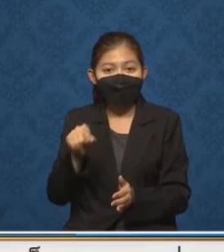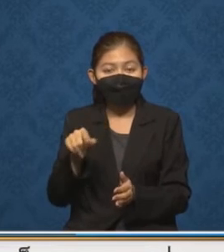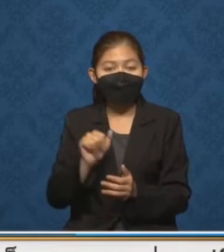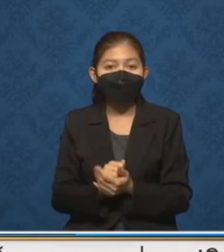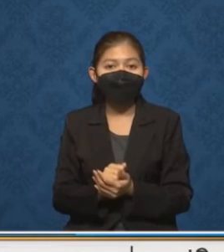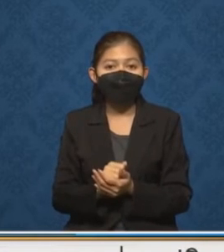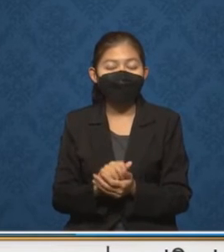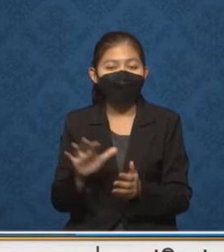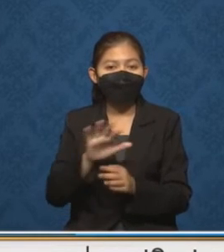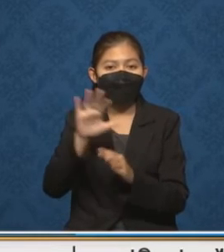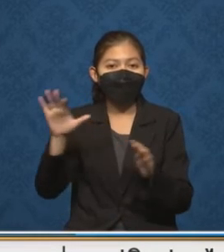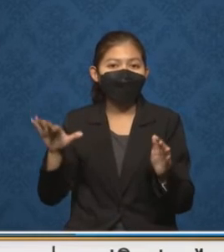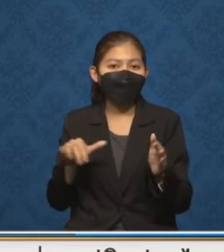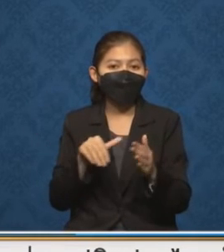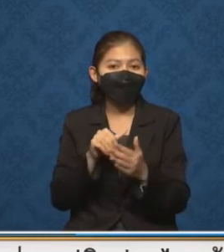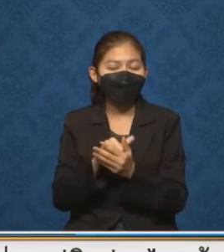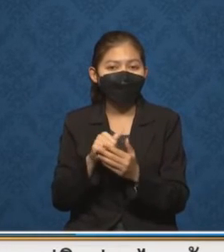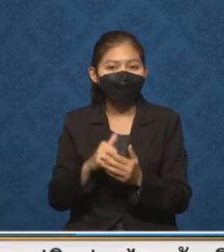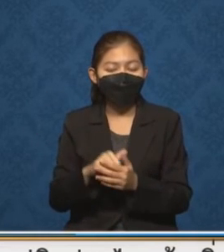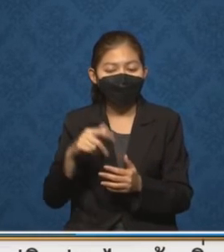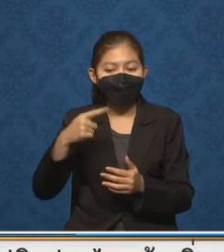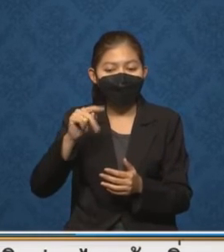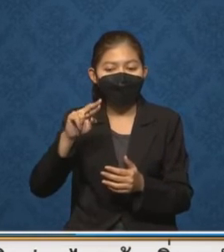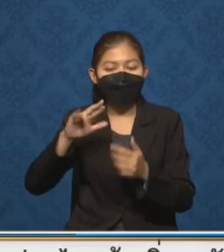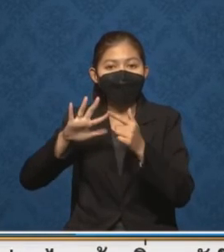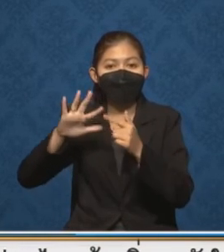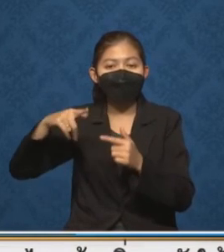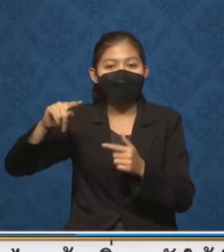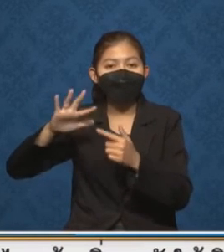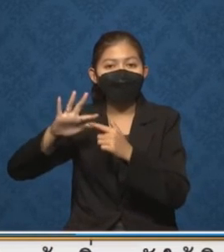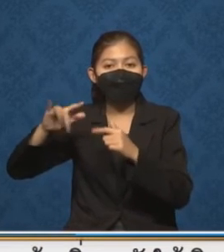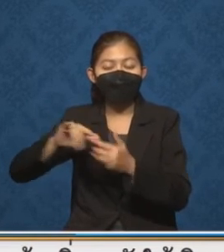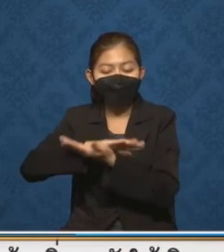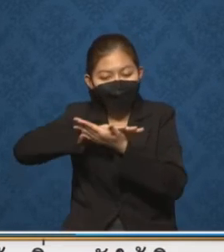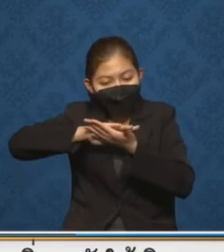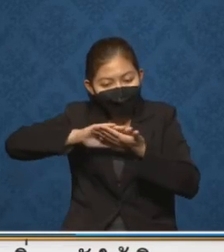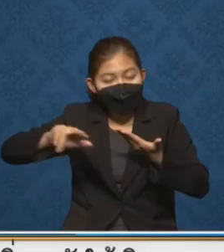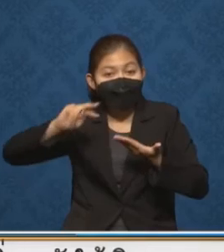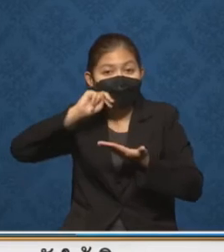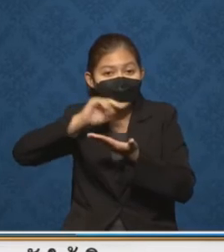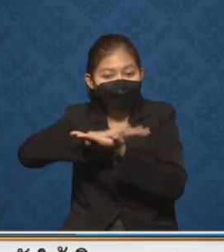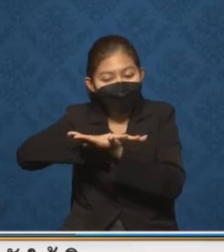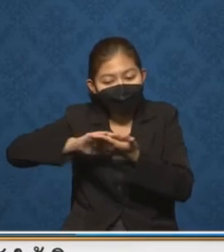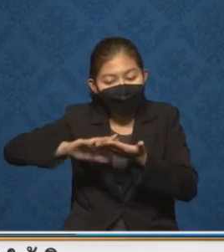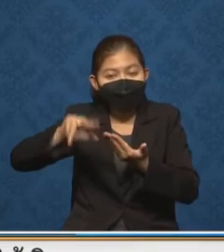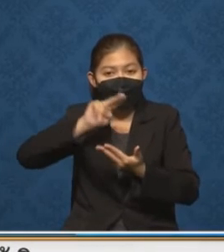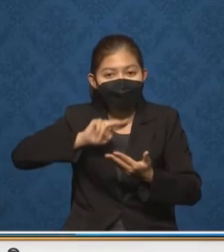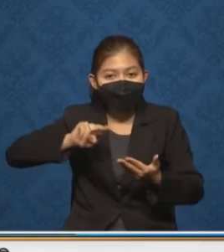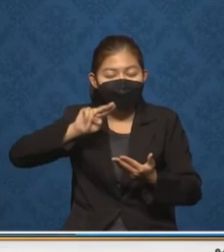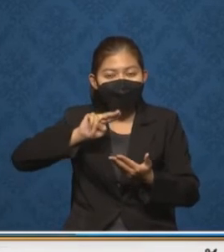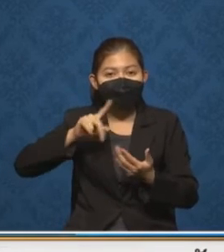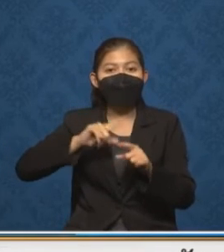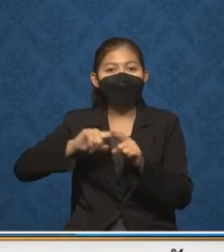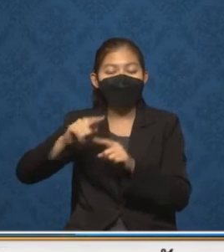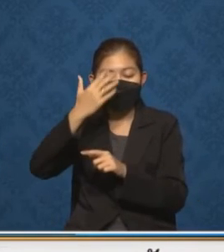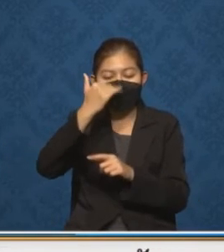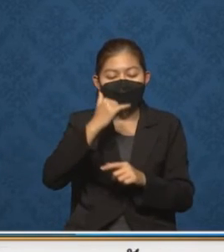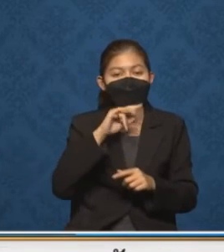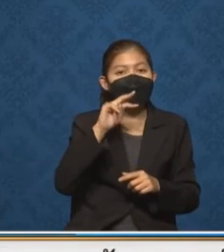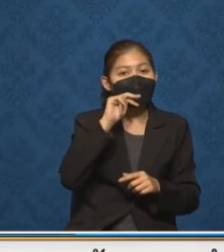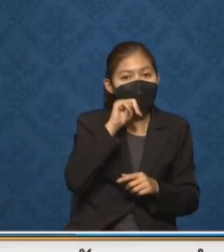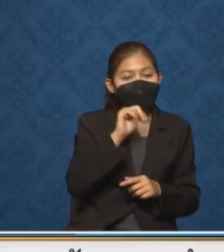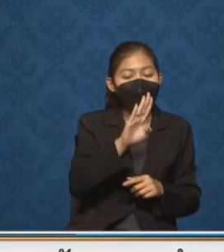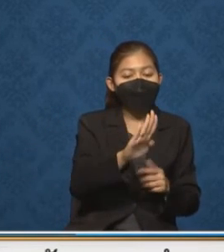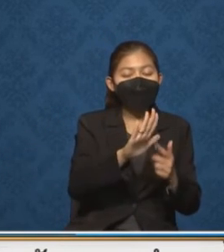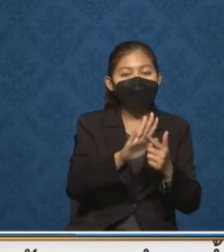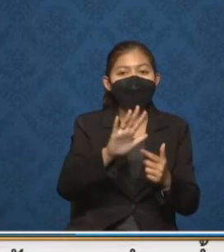ทั้หมด ที่ไม่มประปา์สาดใช้จะได้มนประป์สาดใช้เพระว่าน้ำประดา ในย